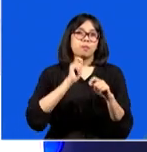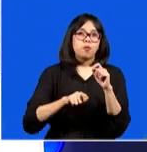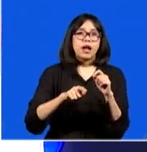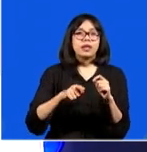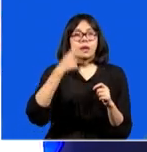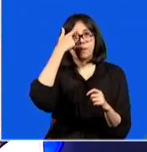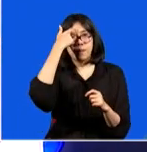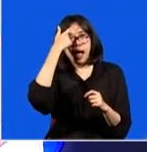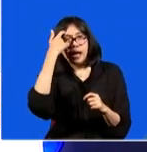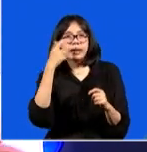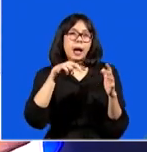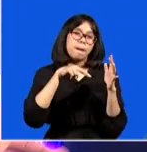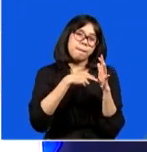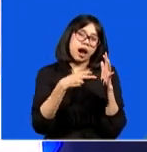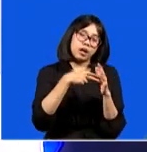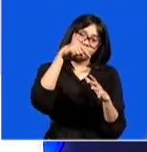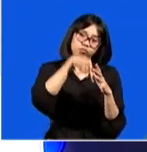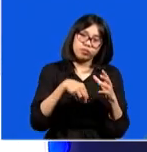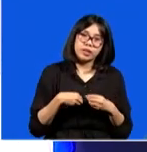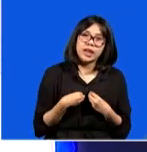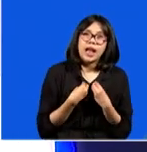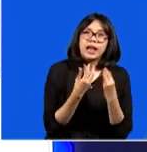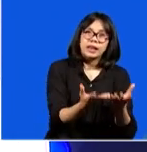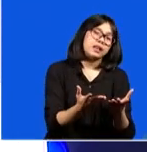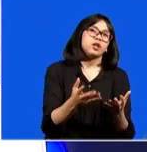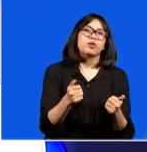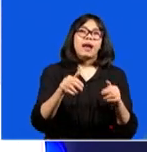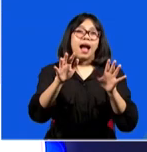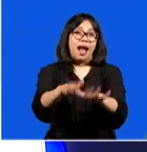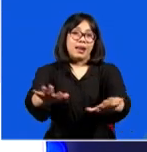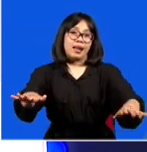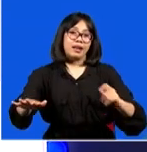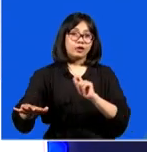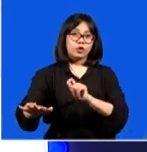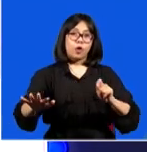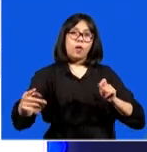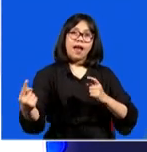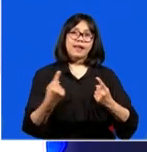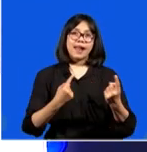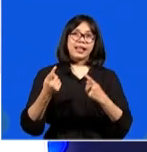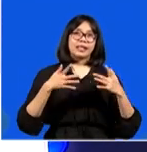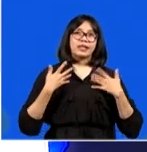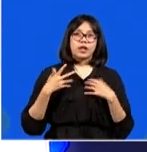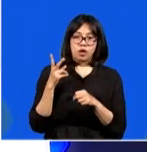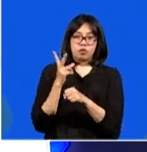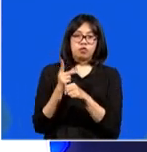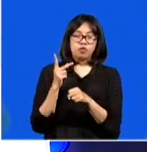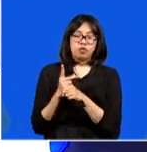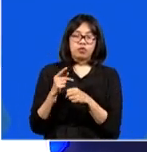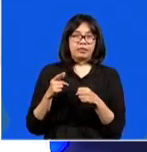sehingga anak itu senang hadir ke sekolah guru senang hadir ke sekolah